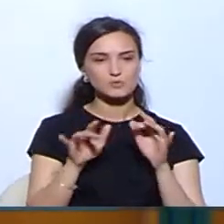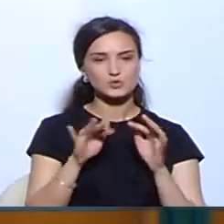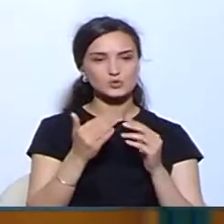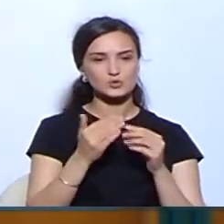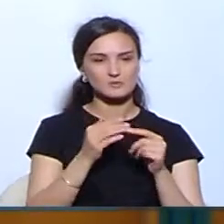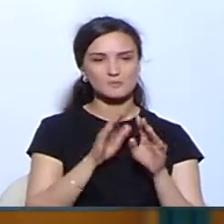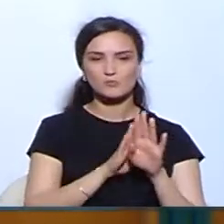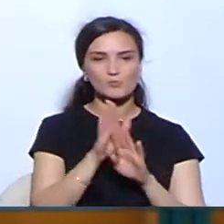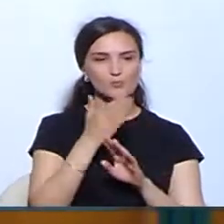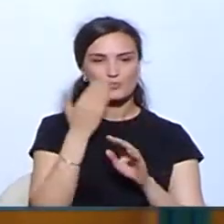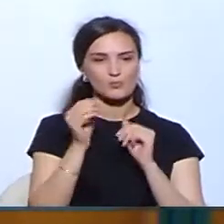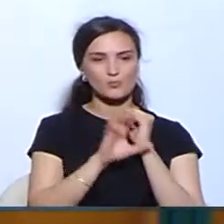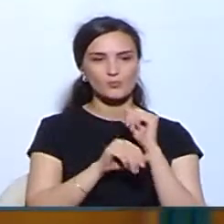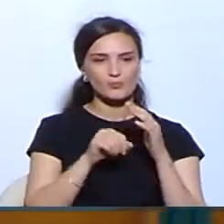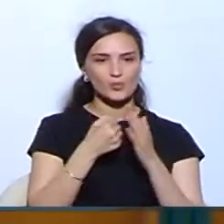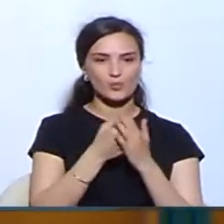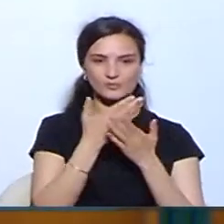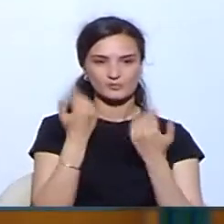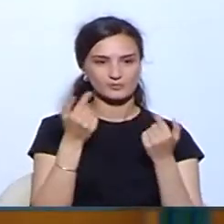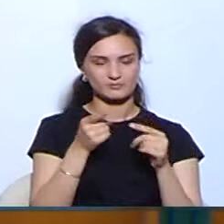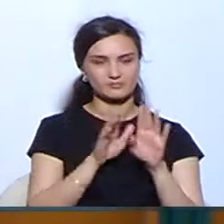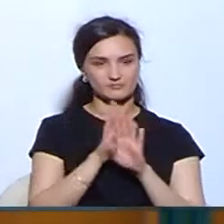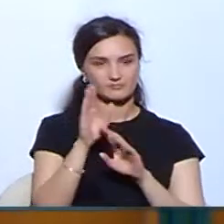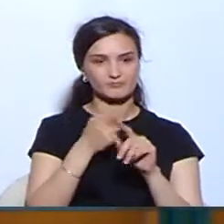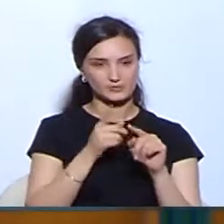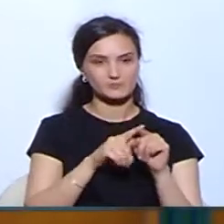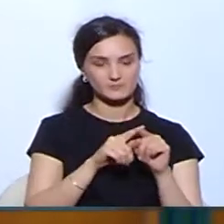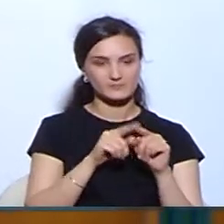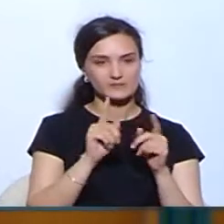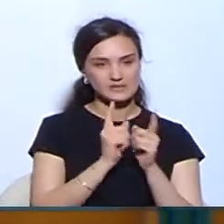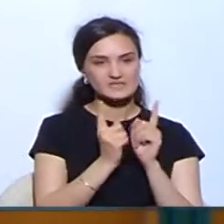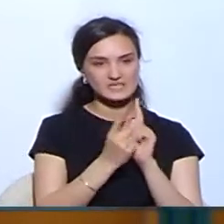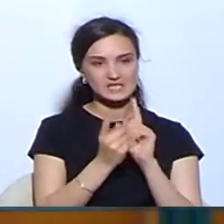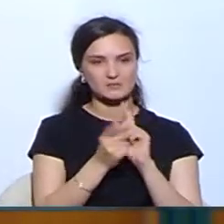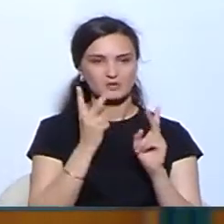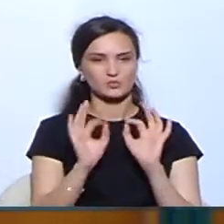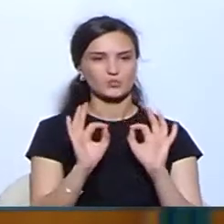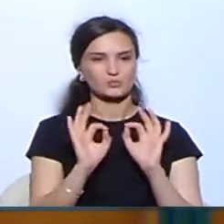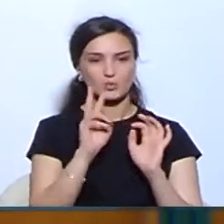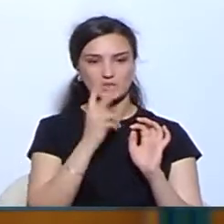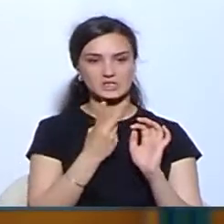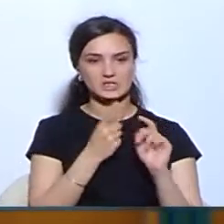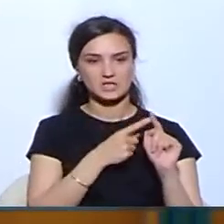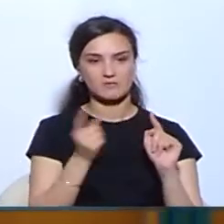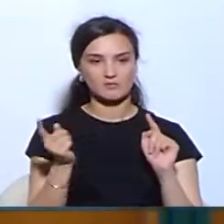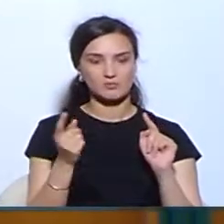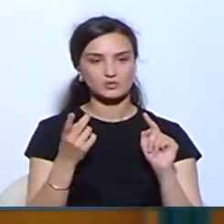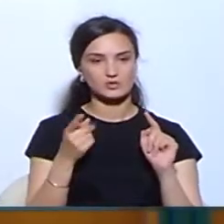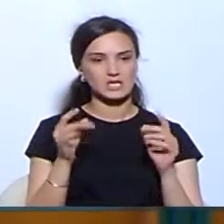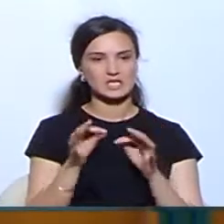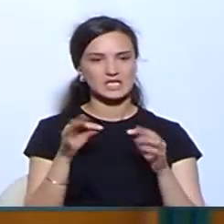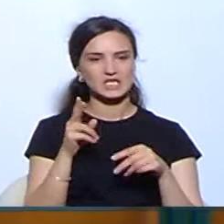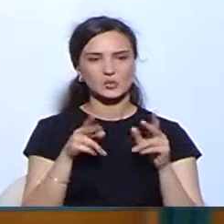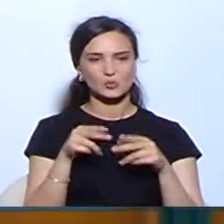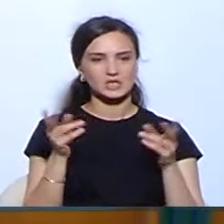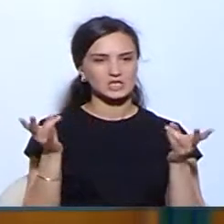ფუნქციონირება სრულფასოვნად არ არის ჯერ ჩამოყალიბებული და ამ ტიპის ცვლილებები შესაძლებელია ნორმად ჩაითვალოს. და არანაირი